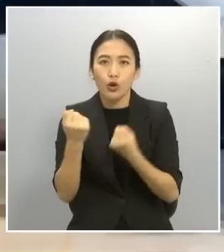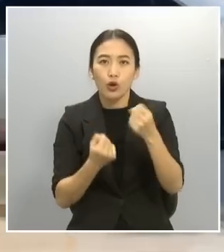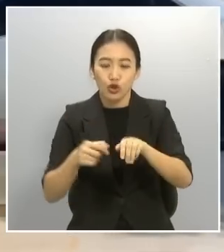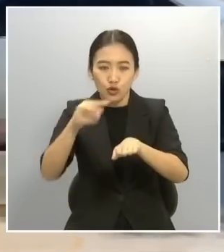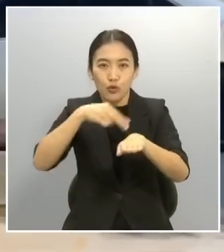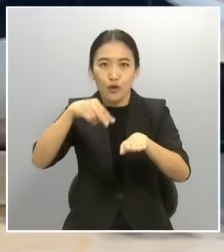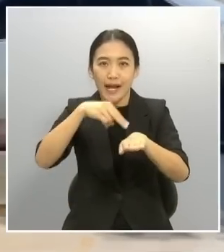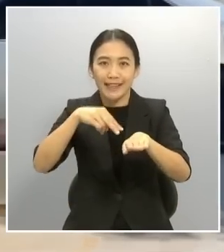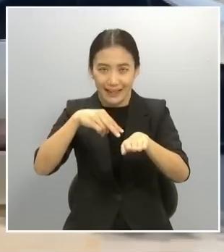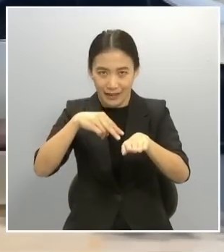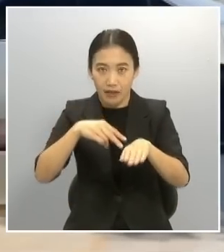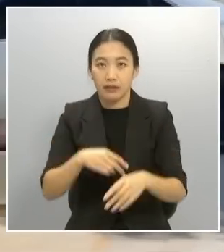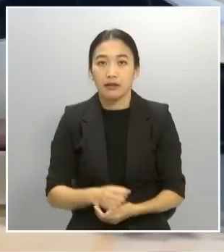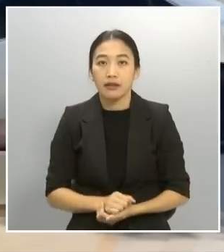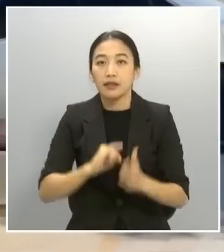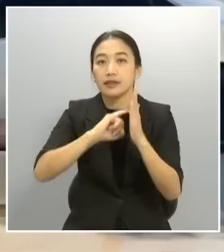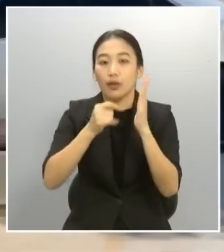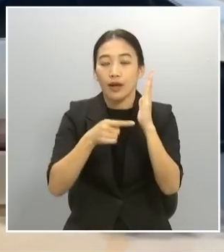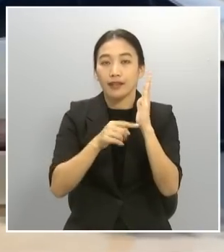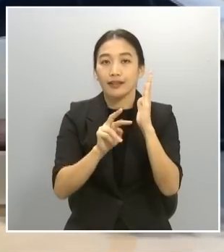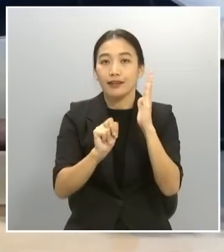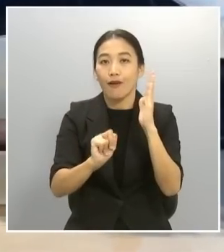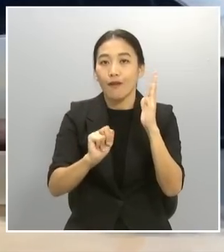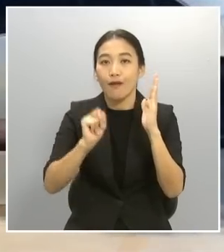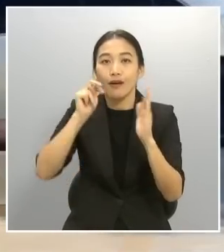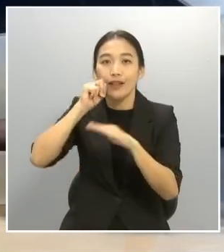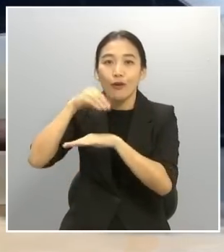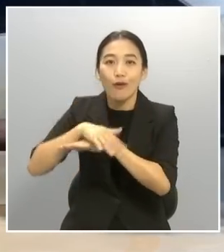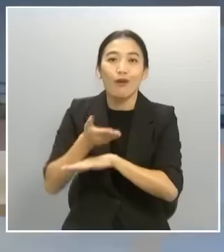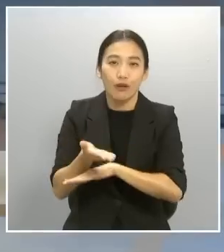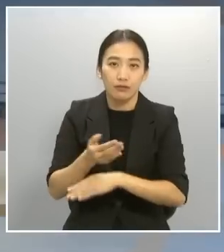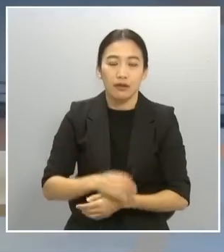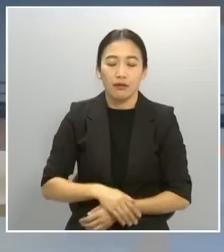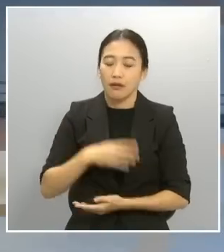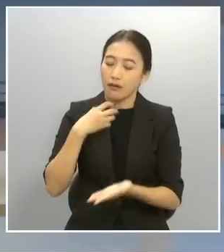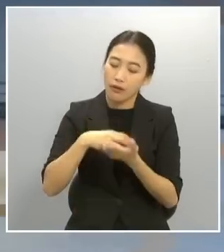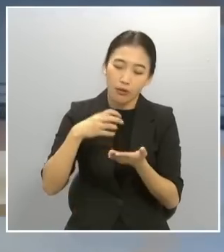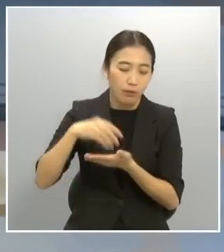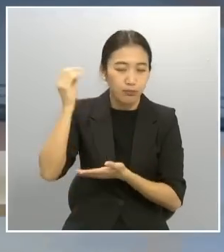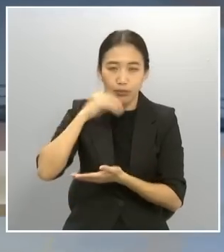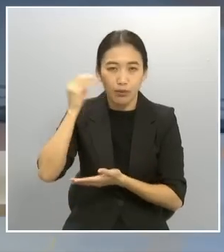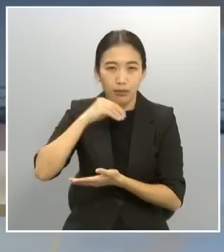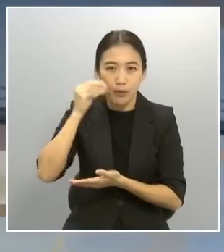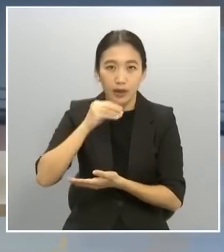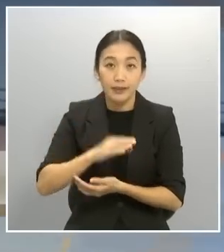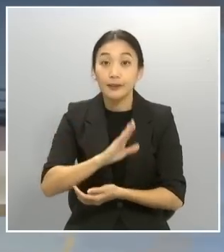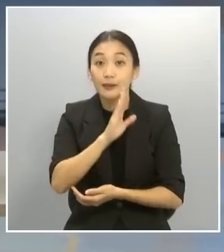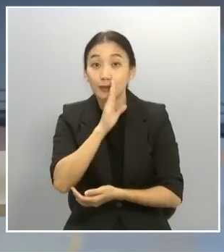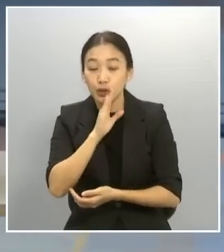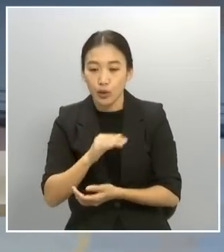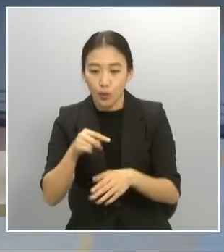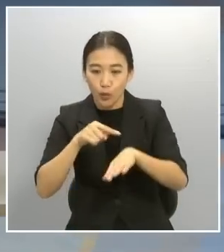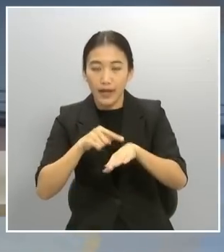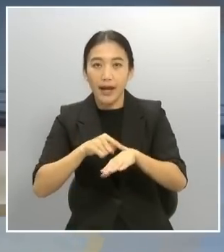30เธอบอกถึงสาเหตุว่าทุกครั้งที่มีด่านตรวจของโรงพักประตูน้ำจุฬาลงกรณ์ช่วงบ่าย2ถึง5โม